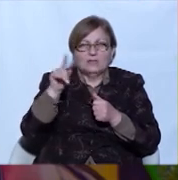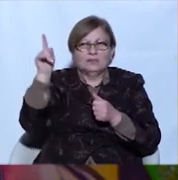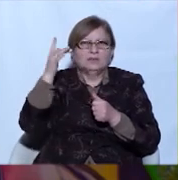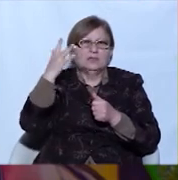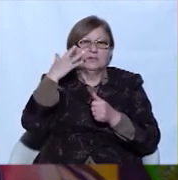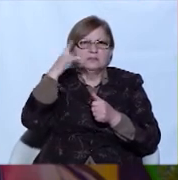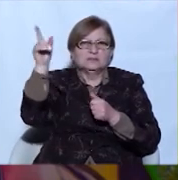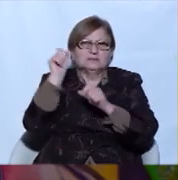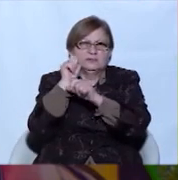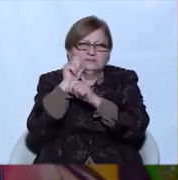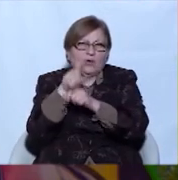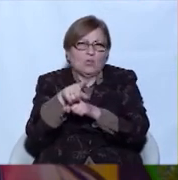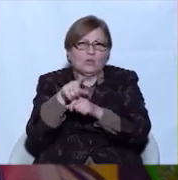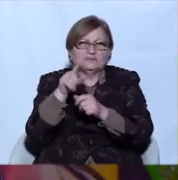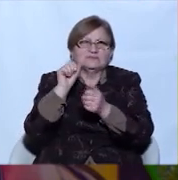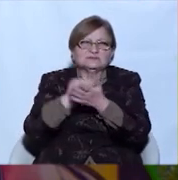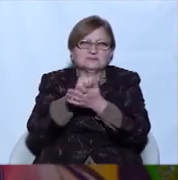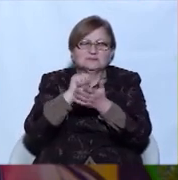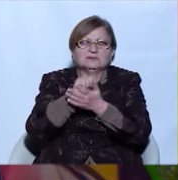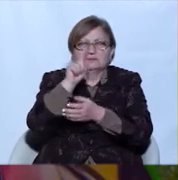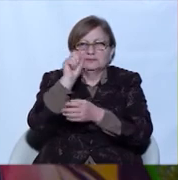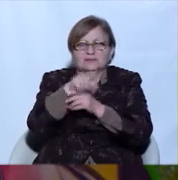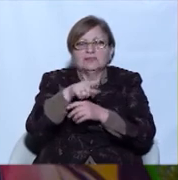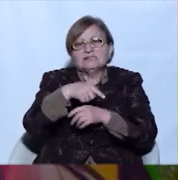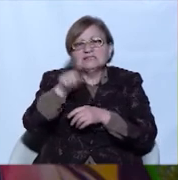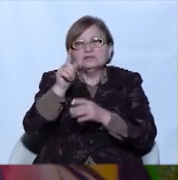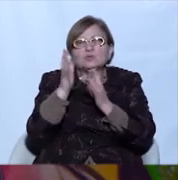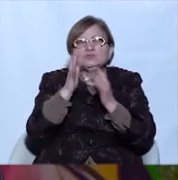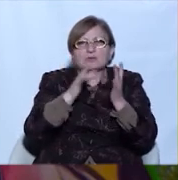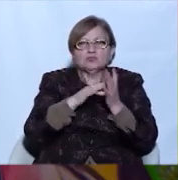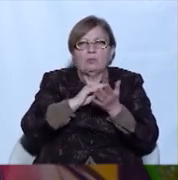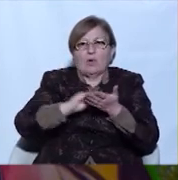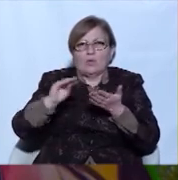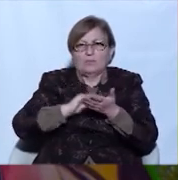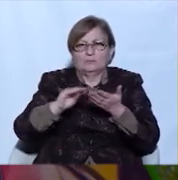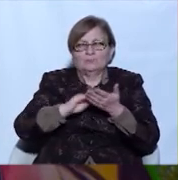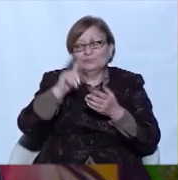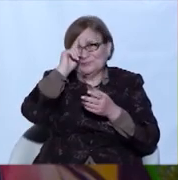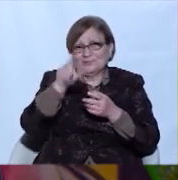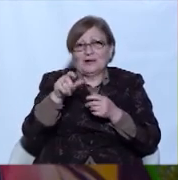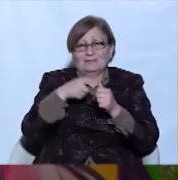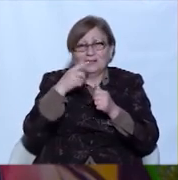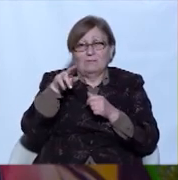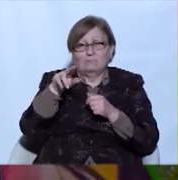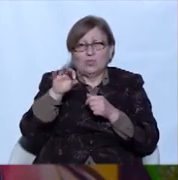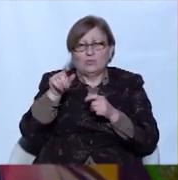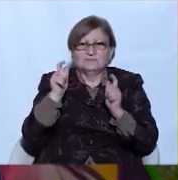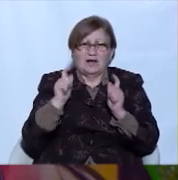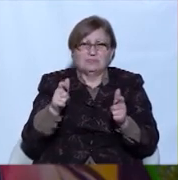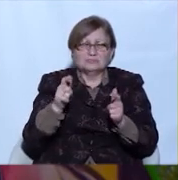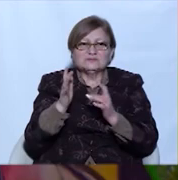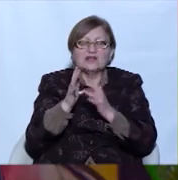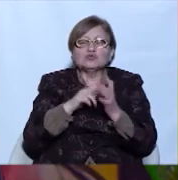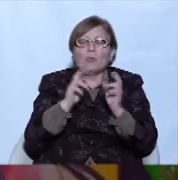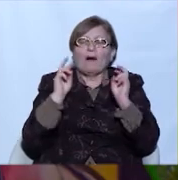ტაიმსი დაუკვეთავს მოთხრობას, საშობაო მოთხრობას. პოლი თანხვდება და მერე თავბეთს იწყევლის,